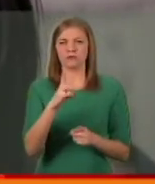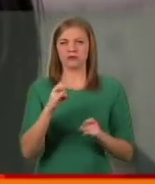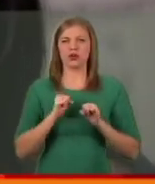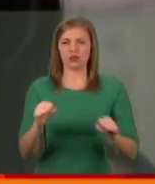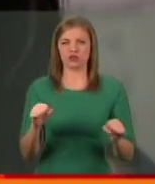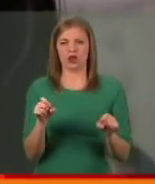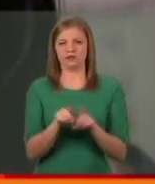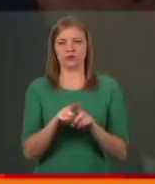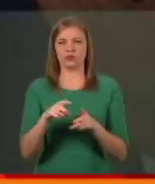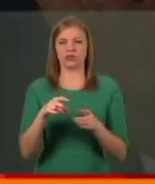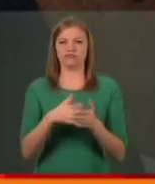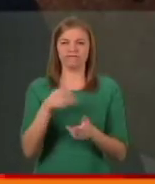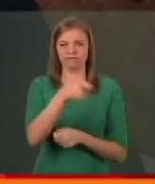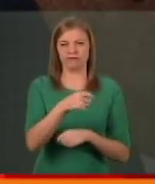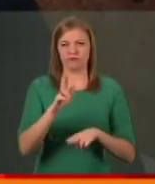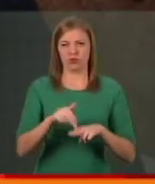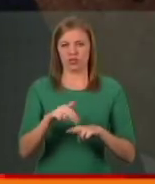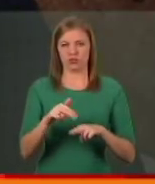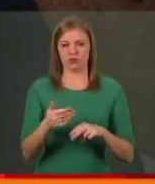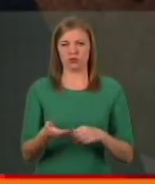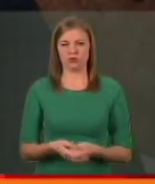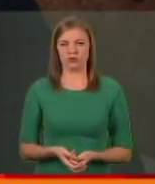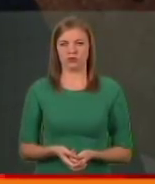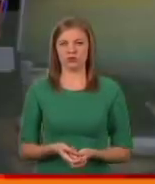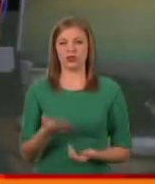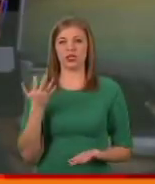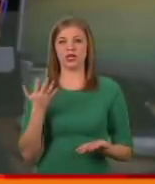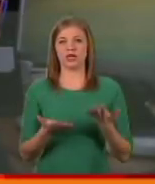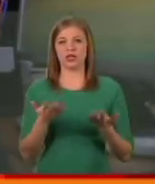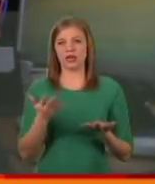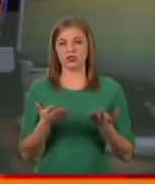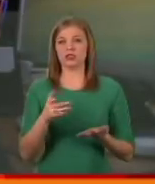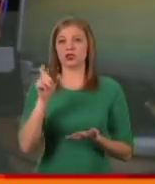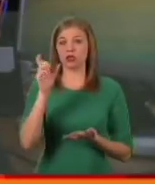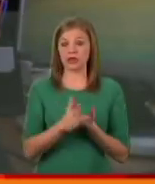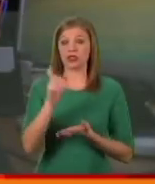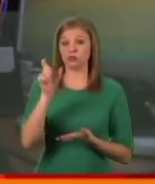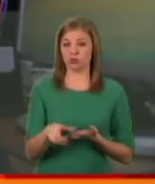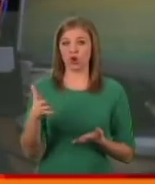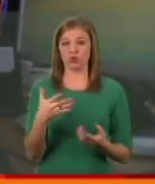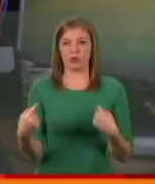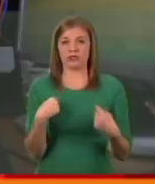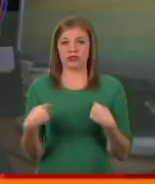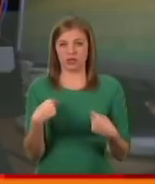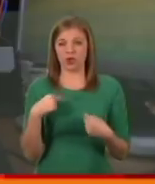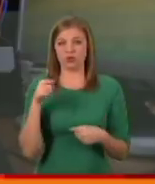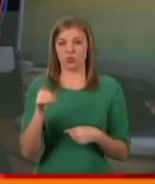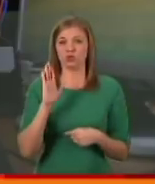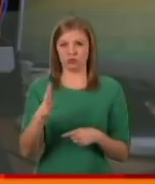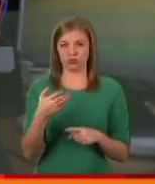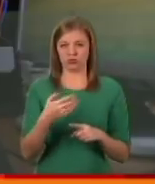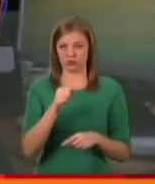рішались все-таки написати заявлення в поліцію? Если люди, которые страдают от насилия, они будут